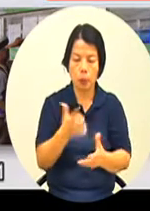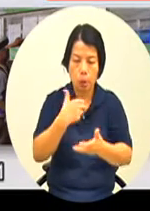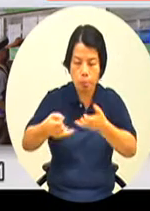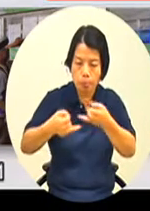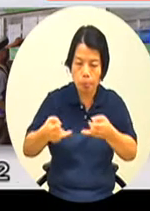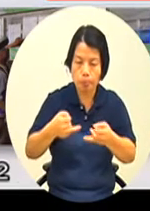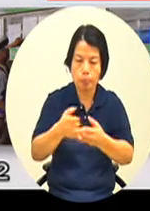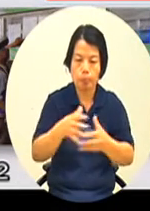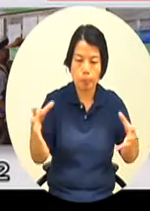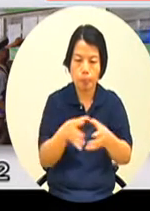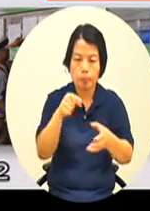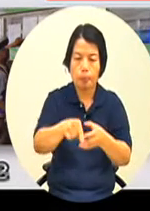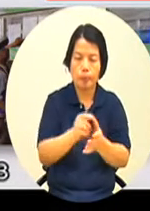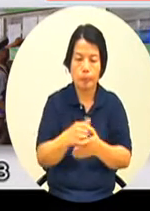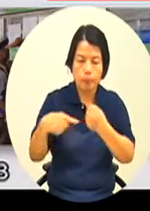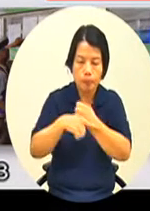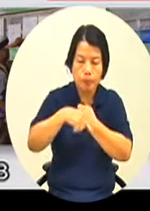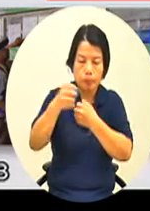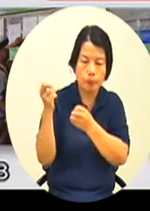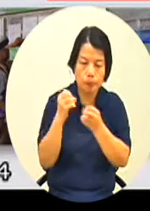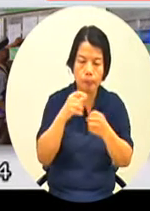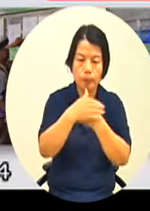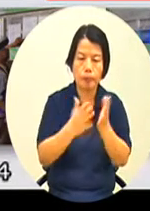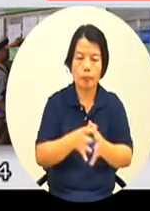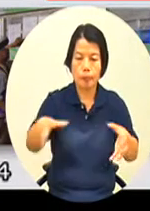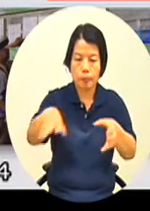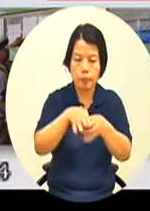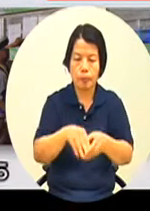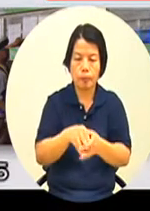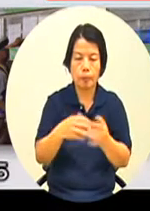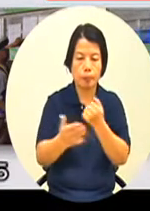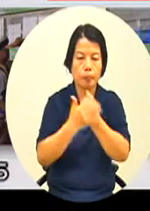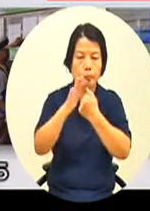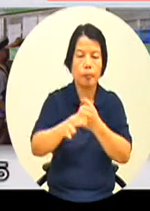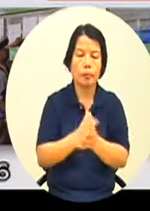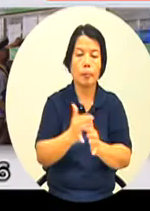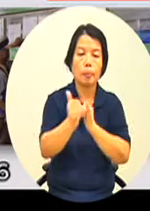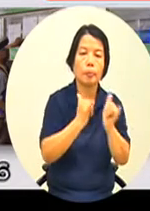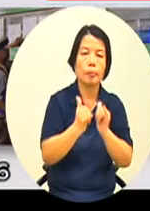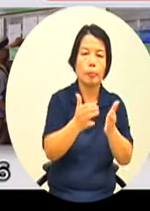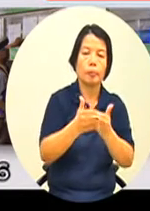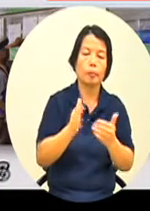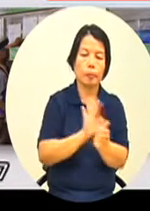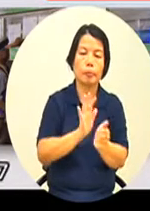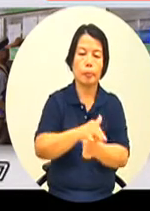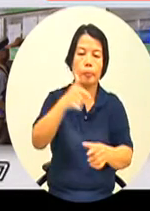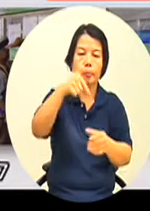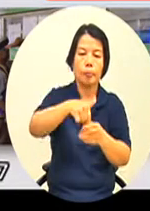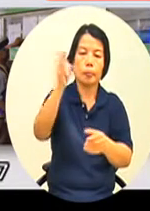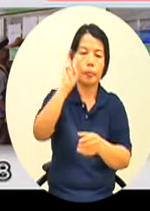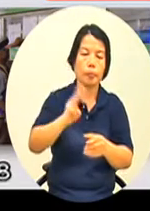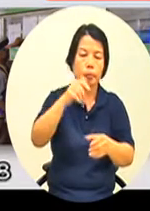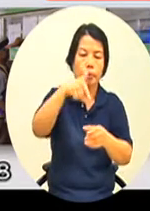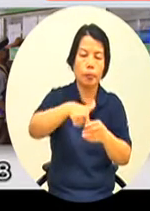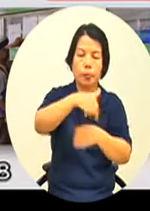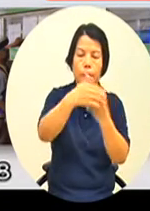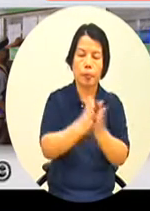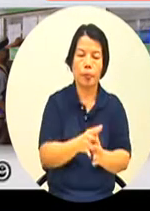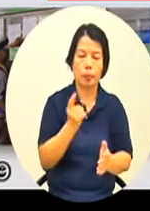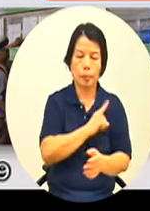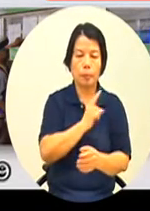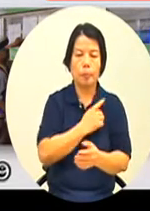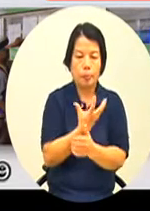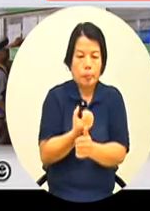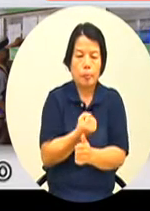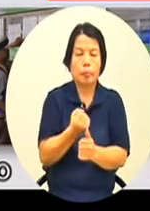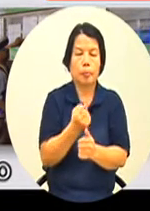方面来研讨，来提出有效的结合我们民间的力量来协助加水站业者自主管理。